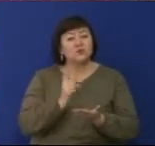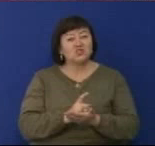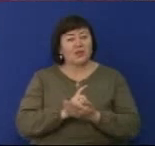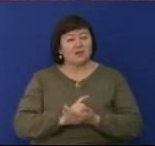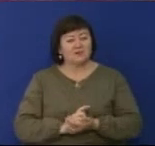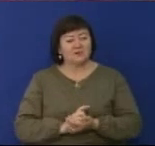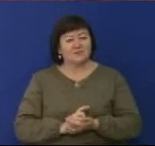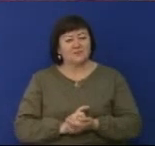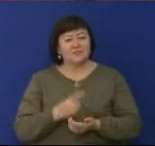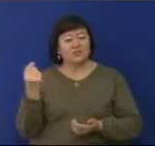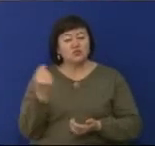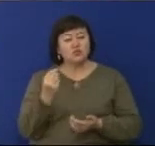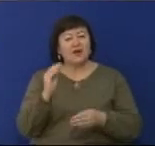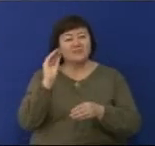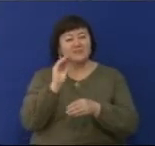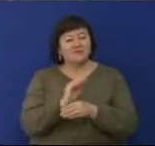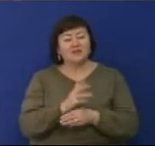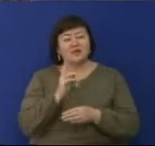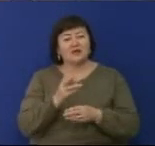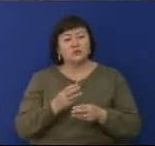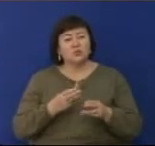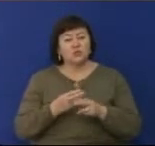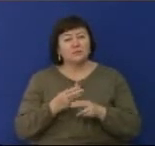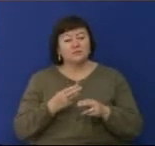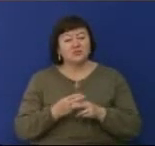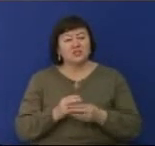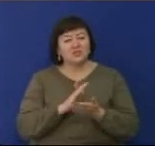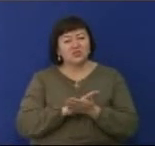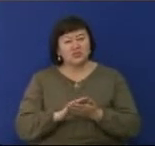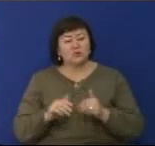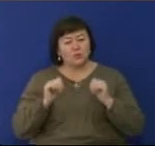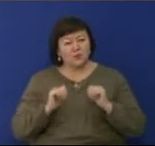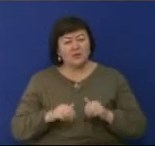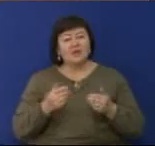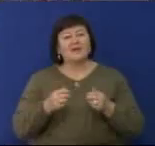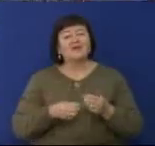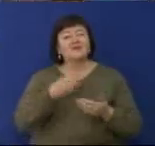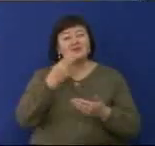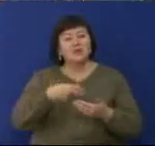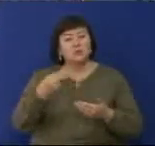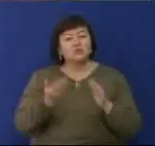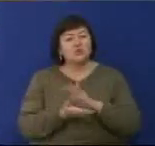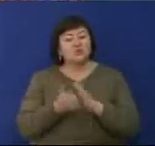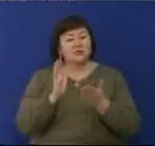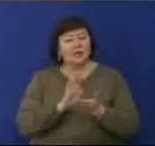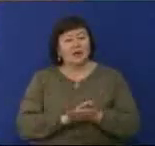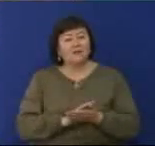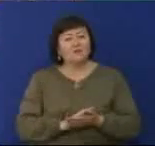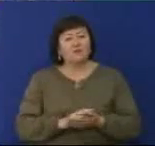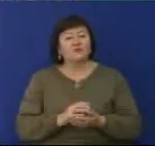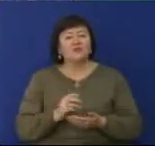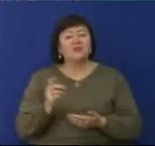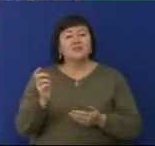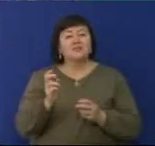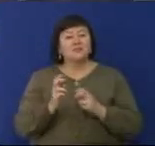еще одним фактором влияющим на чистоту и порядок является заключение договоров на вывоз мусора коммерческими объектами